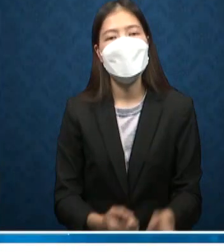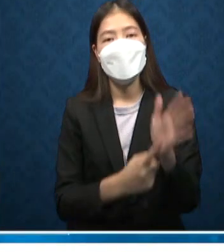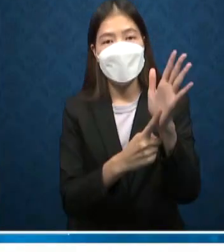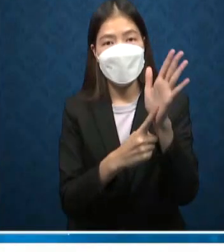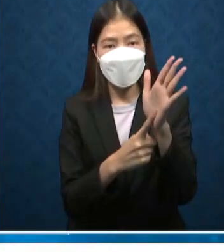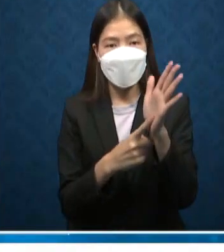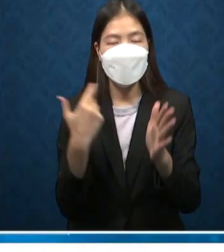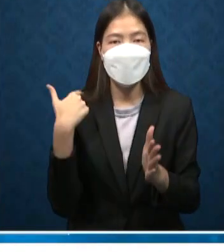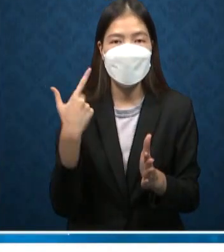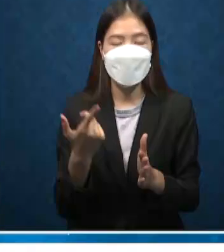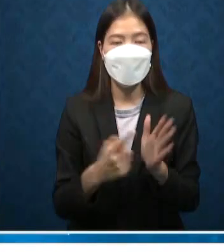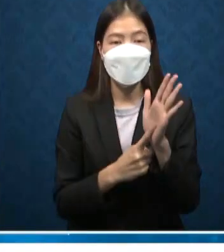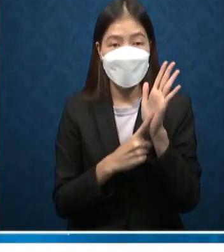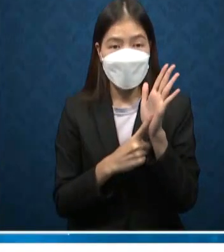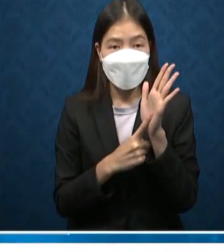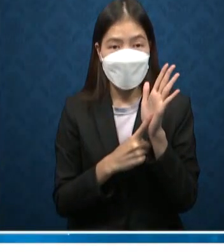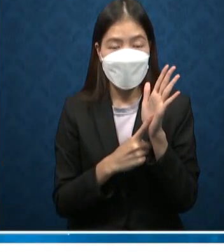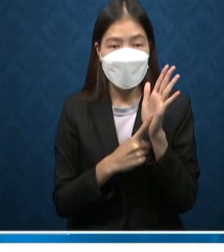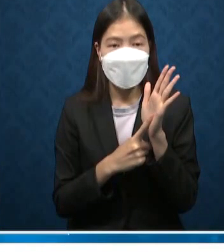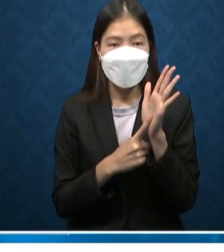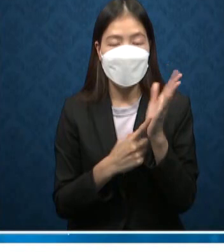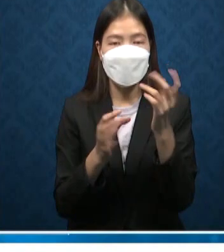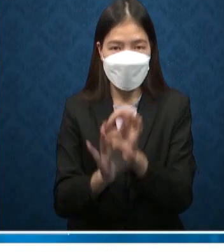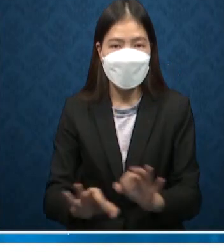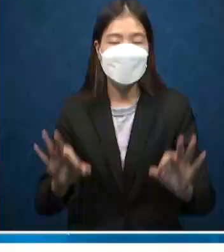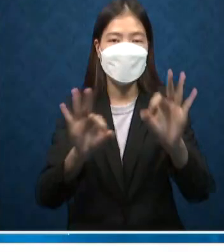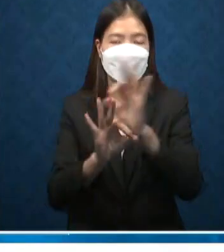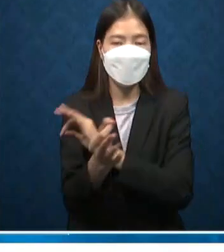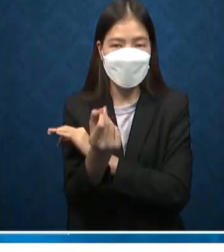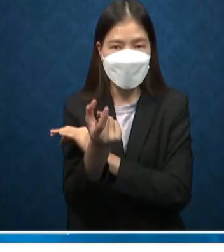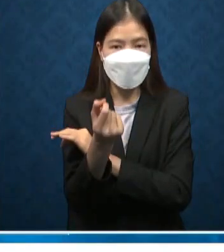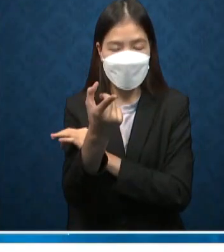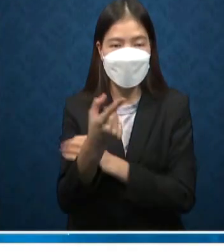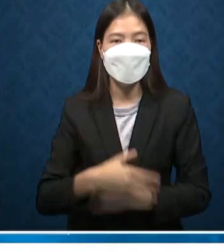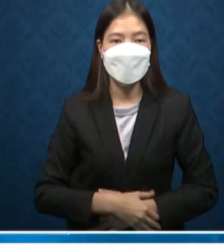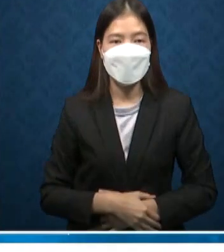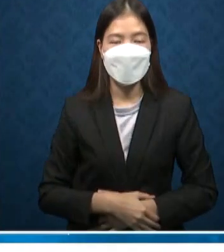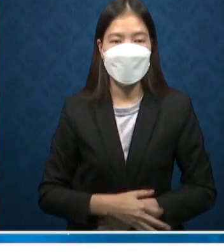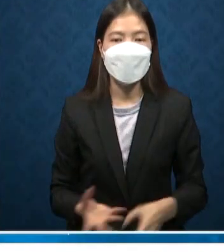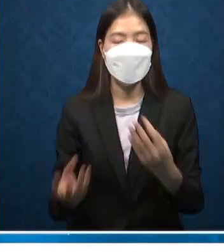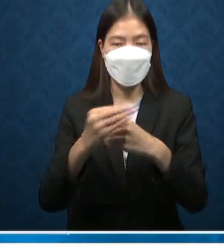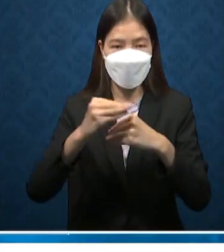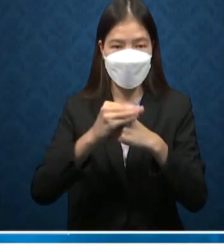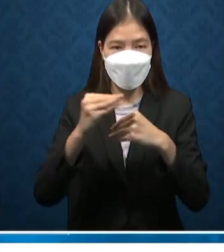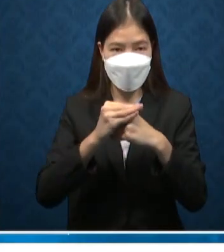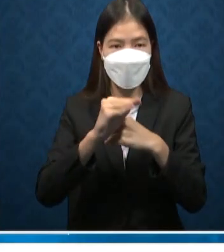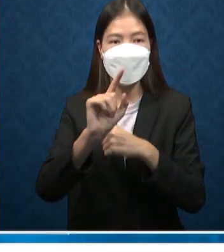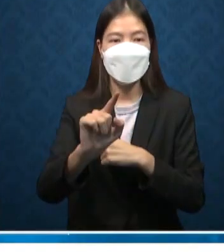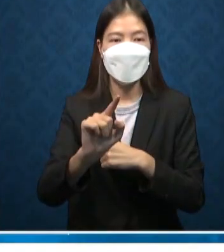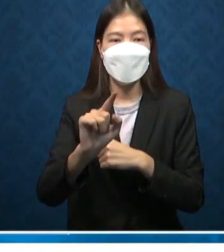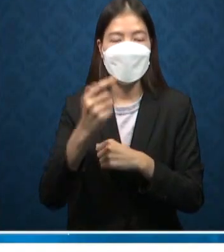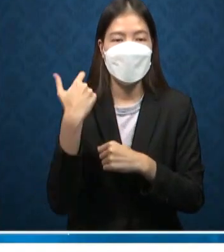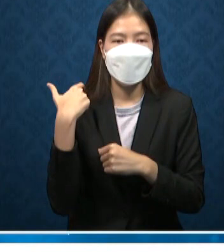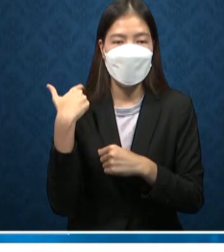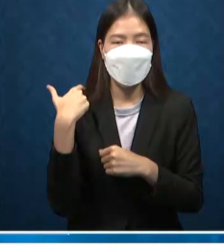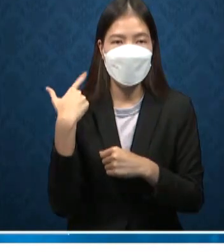เว้นอยู่ก็คือในกรณีที่มีความจำเป็นเร่งด่วนนะครับอย่างกรณีที่เพิ่มสูงขึ้นในคราวนี้ที่เป็นวงเงินค่อนข้